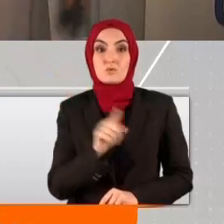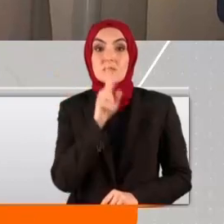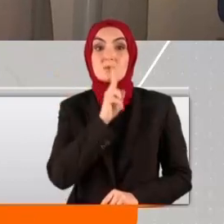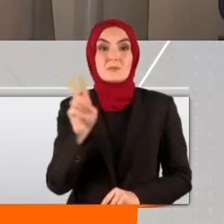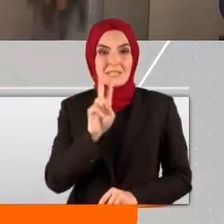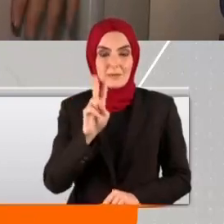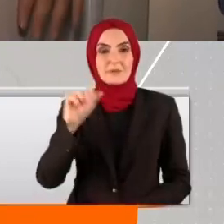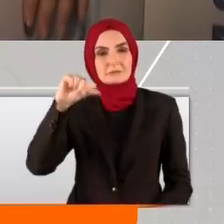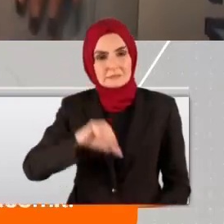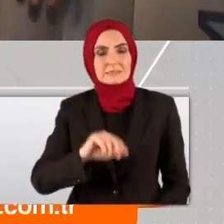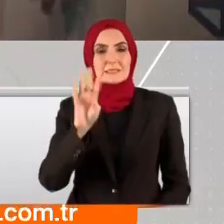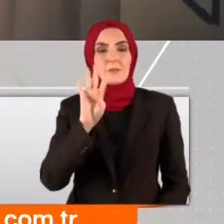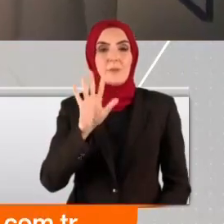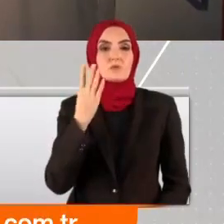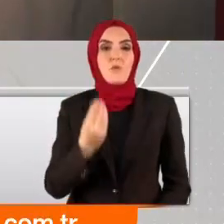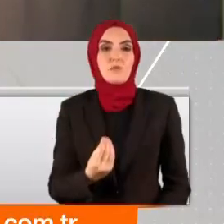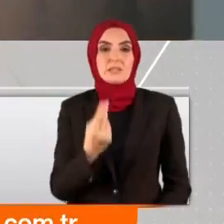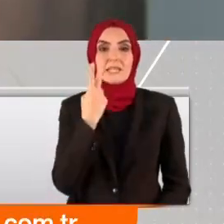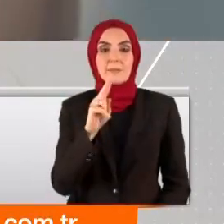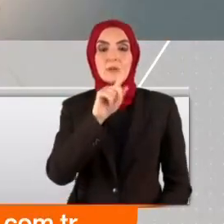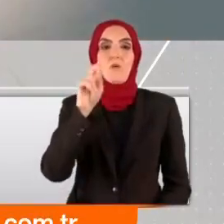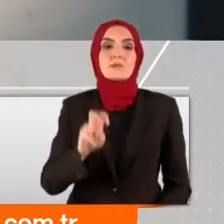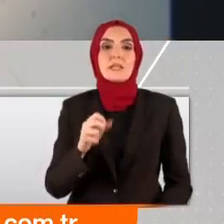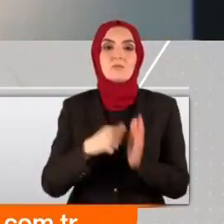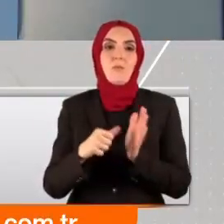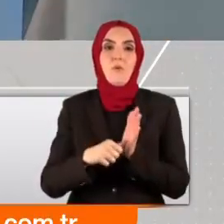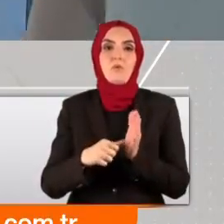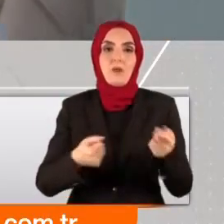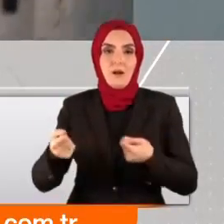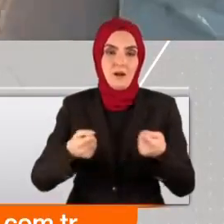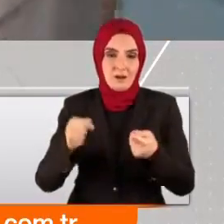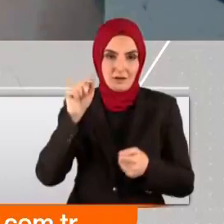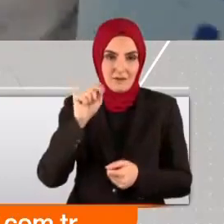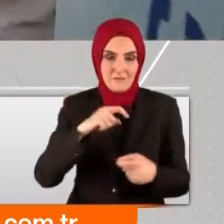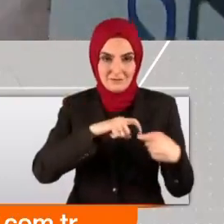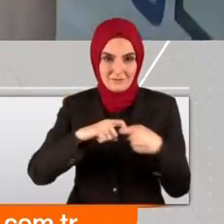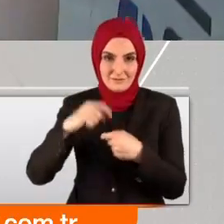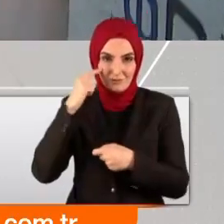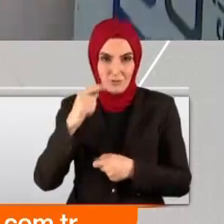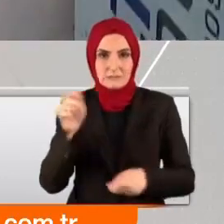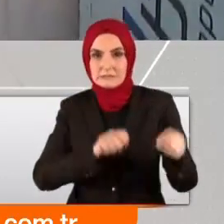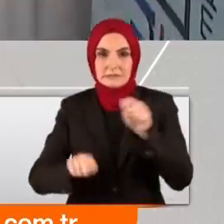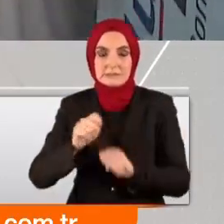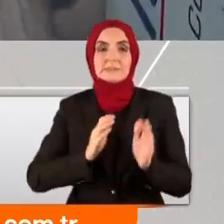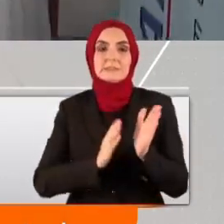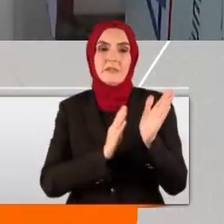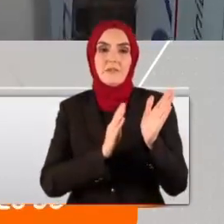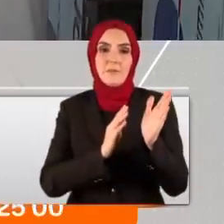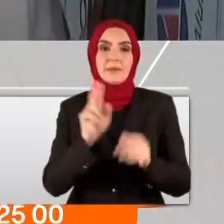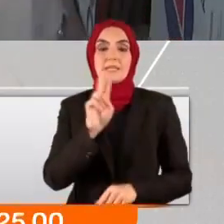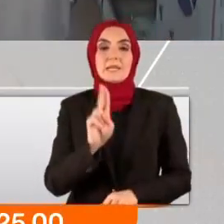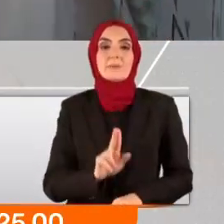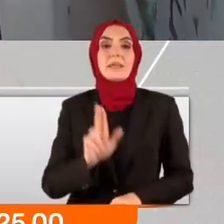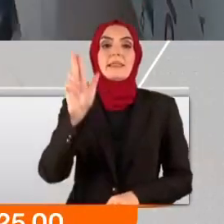bulunduğum 2018 model karavan hala yapım aşamasında, imalathanesinde ve genişliği büyüklüğü 27 metreküp